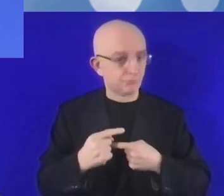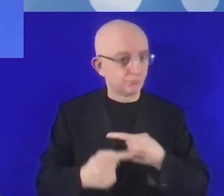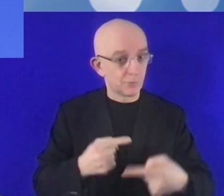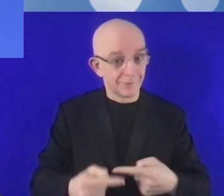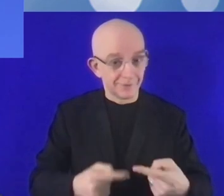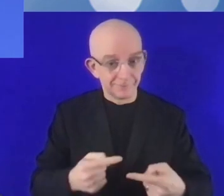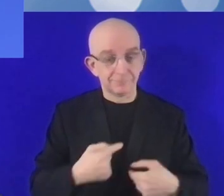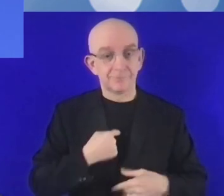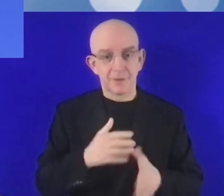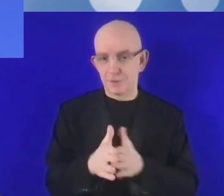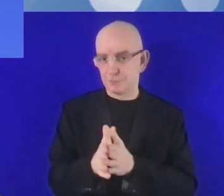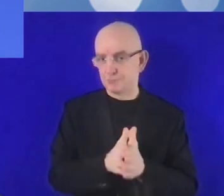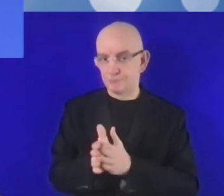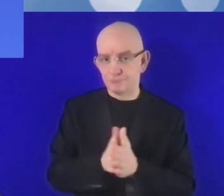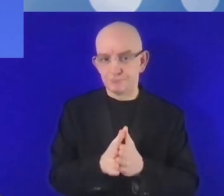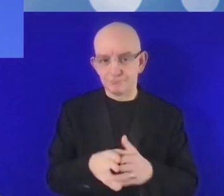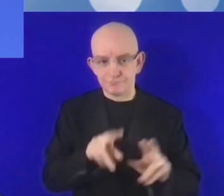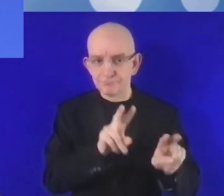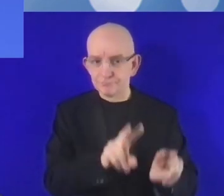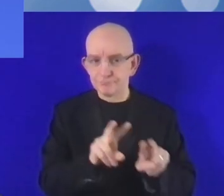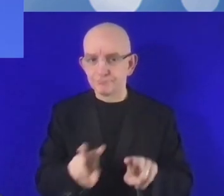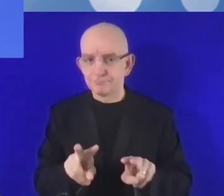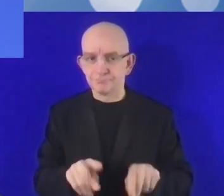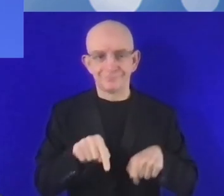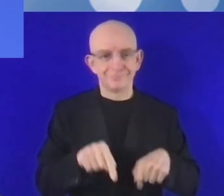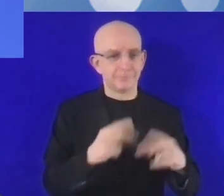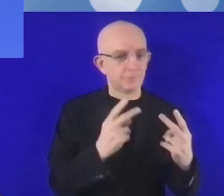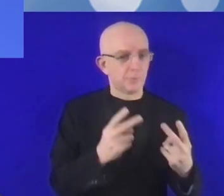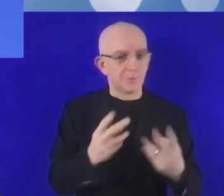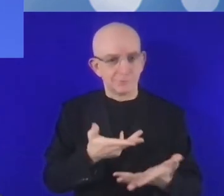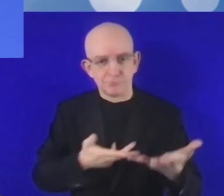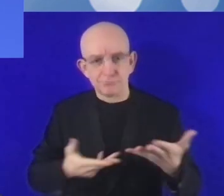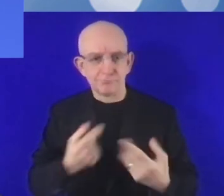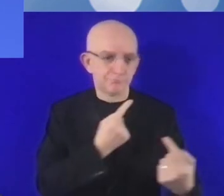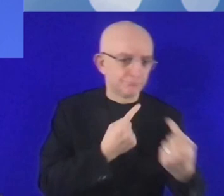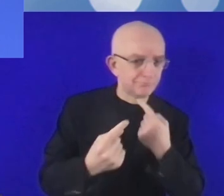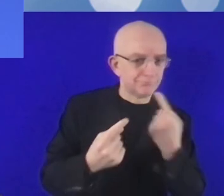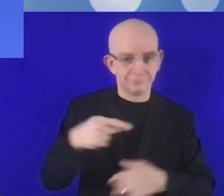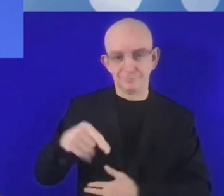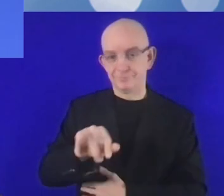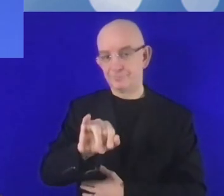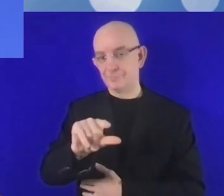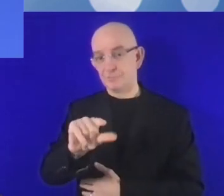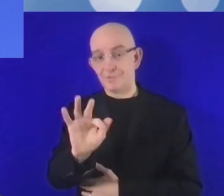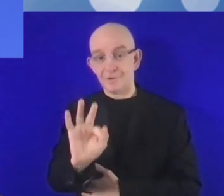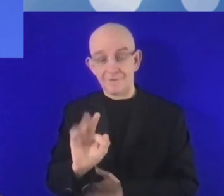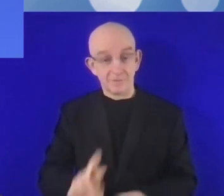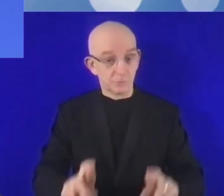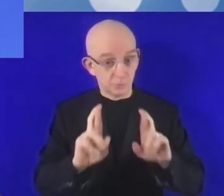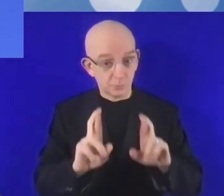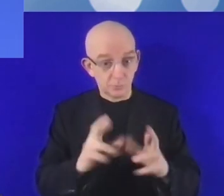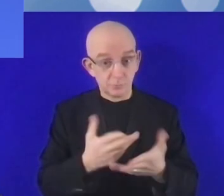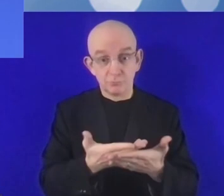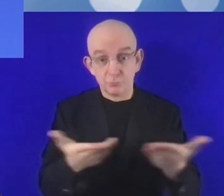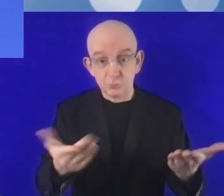他们主要的责任，就是在这个 IGF 论坛范围之内，主要的责任就是创造更好的